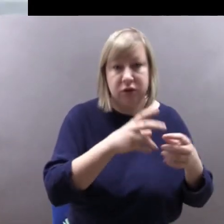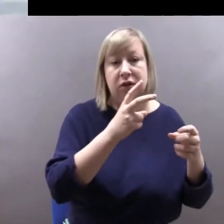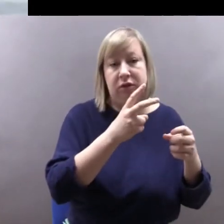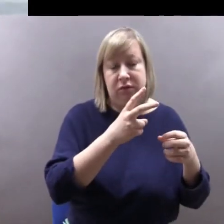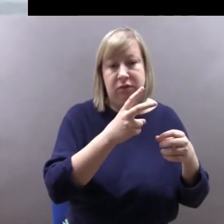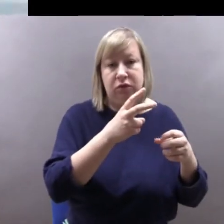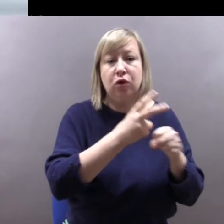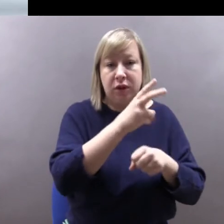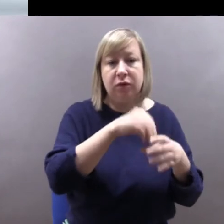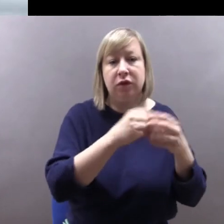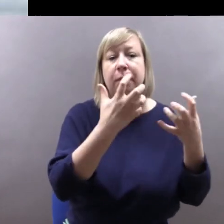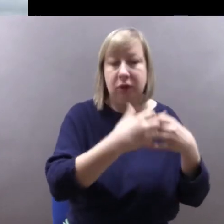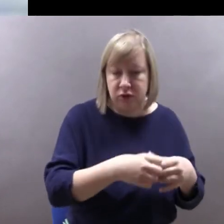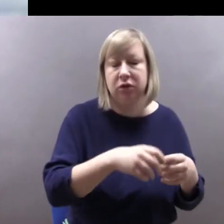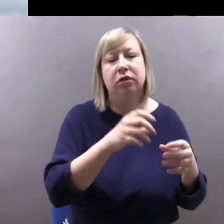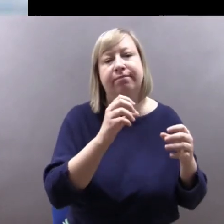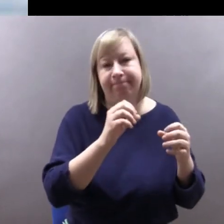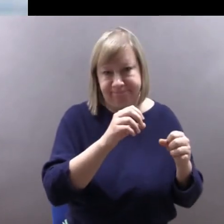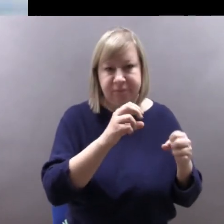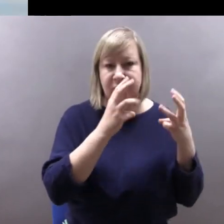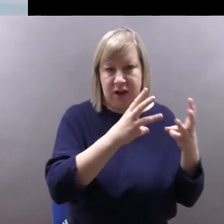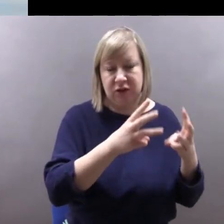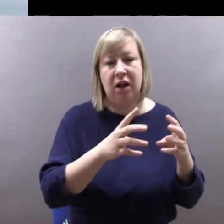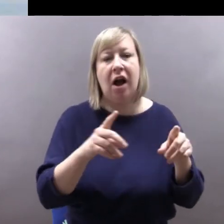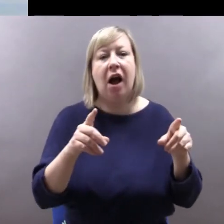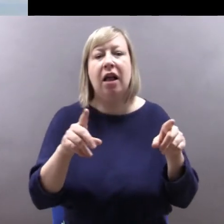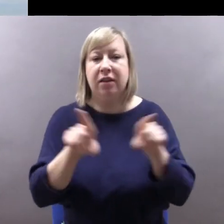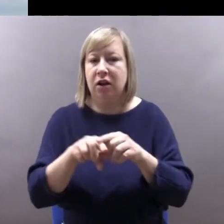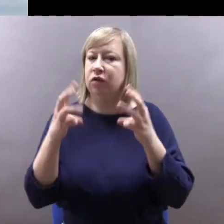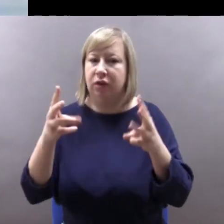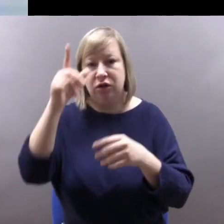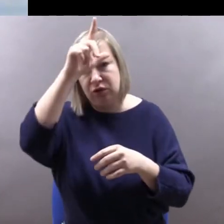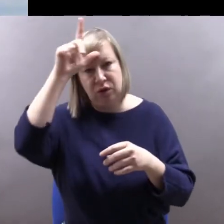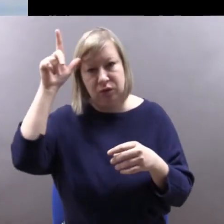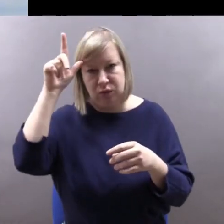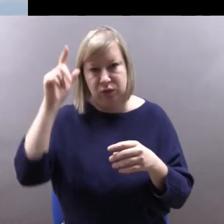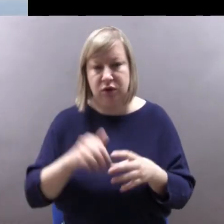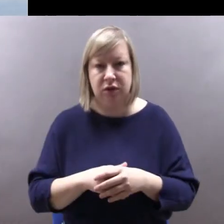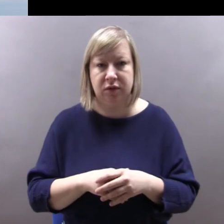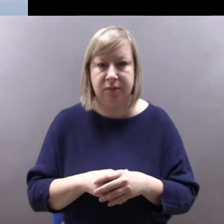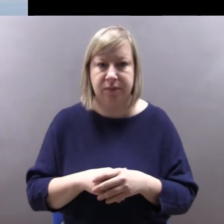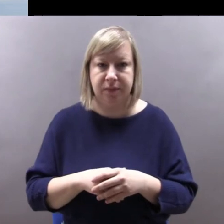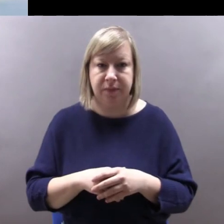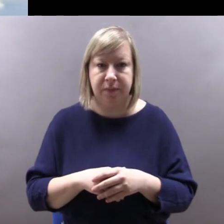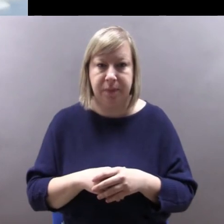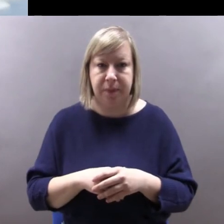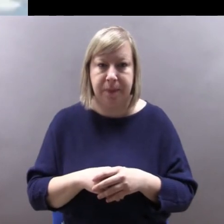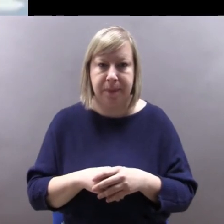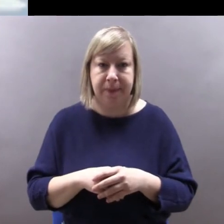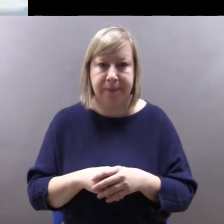kluczowi są ludzie. I ostatecznie, nawet jeśli tych przysłowiowych dwóch bardzo sympatycznych, miłych